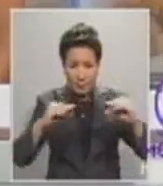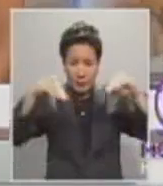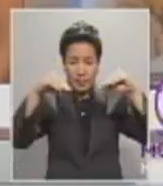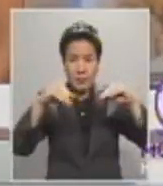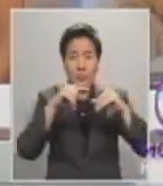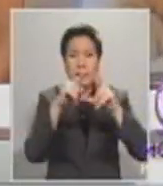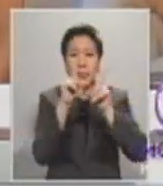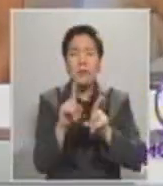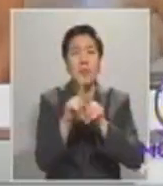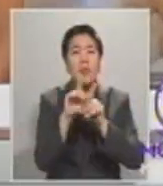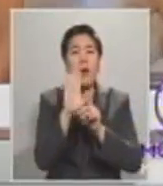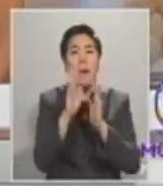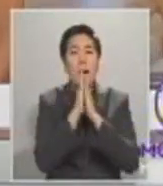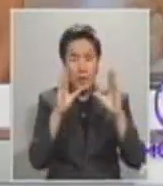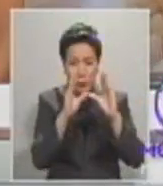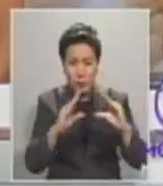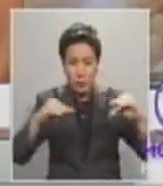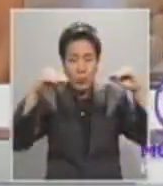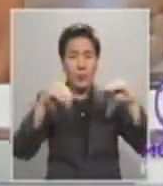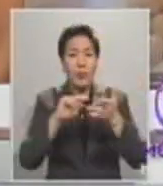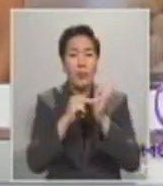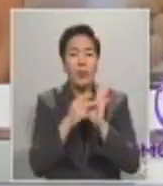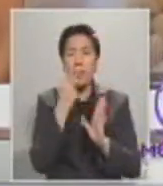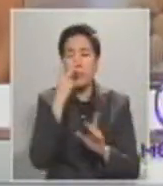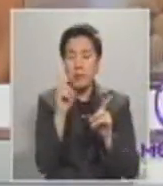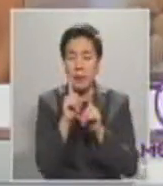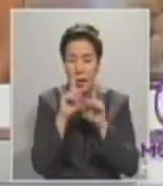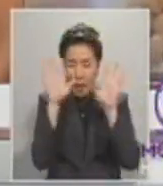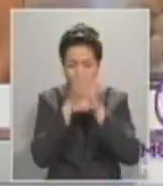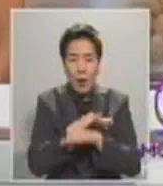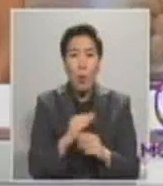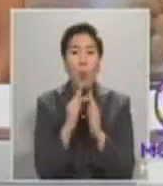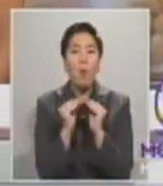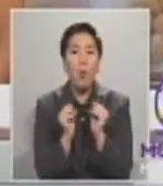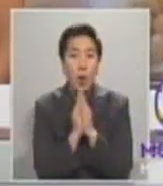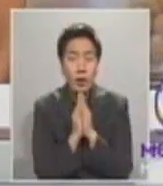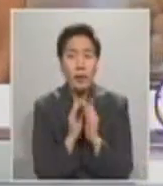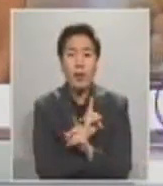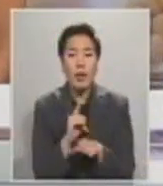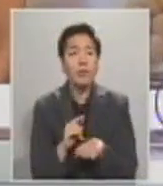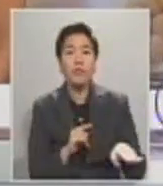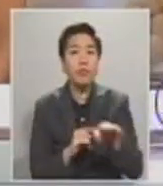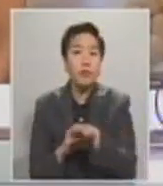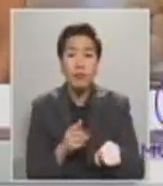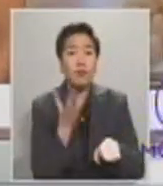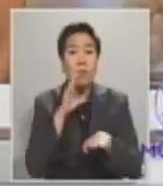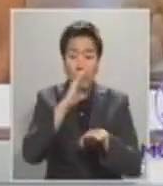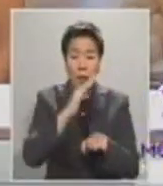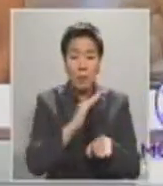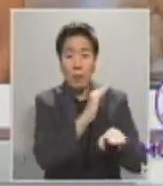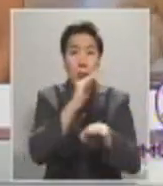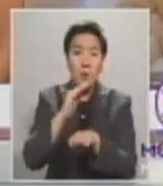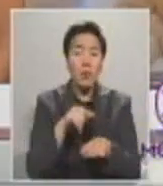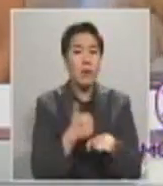ไรน ะ หางหงคือให้มีสภาพเหมือนเป็นวัดอะแต่ว่าอันนี้เป็นวัดเคลื่อนที ่ ในความรู้สึกเป็น